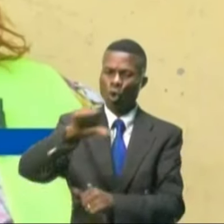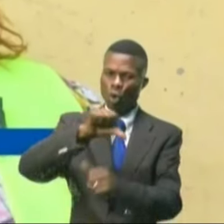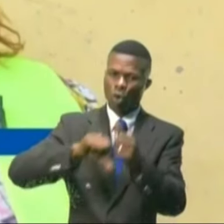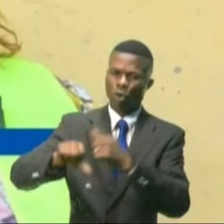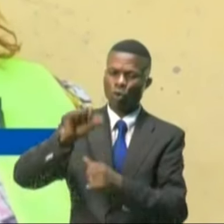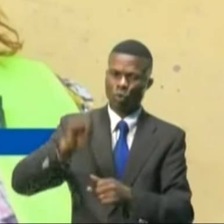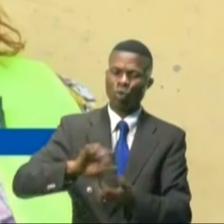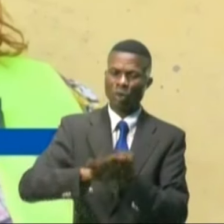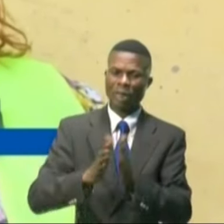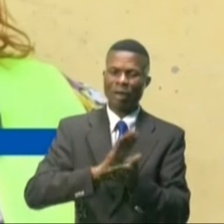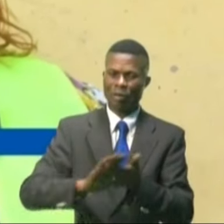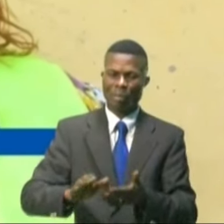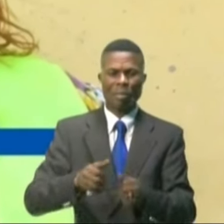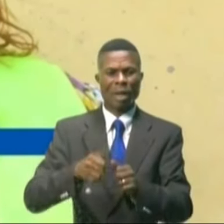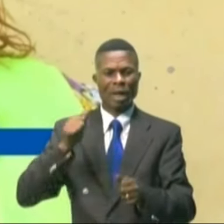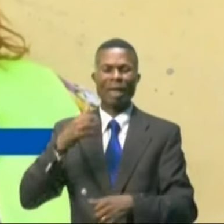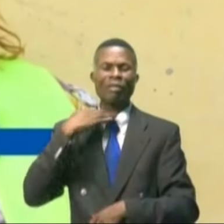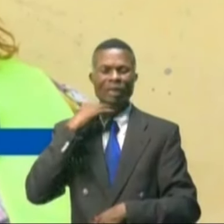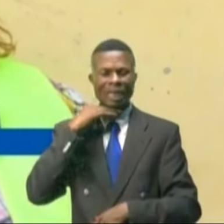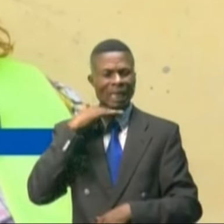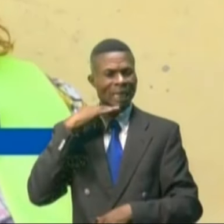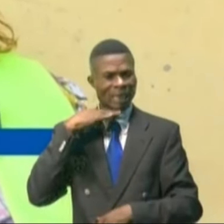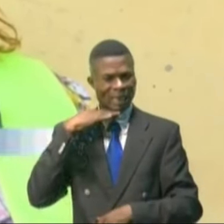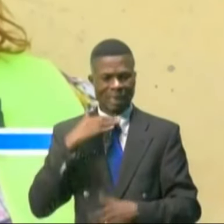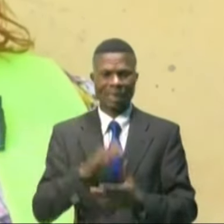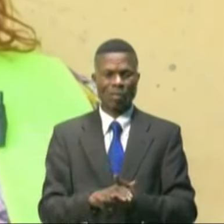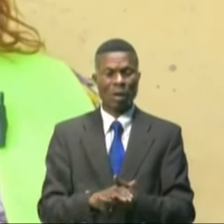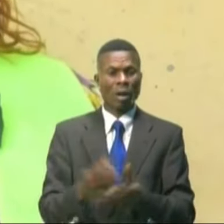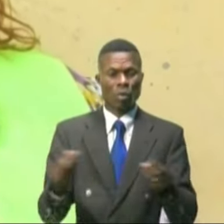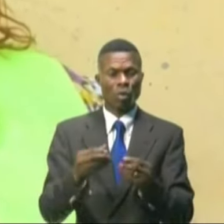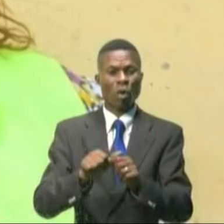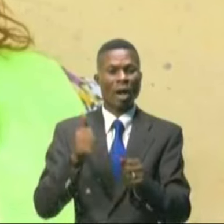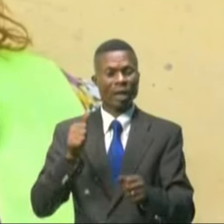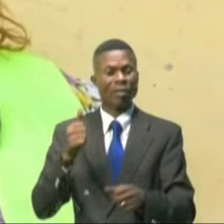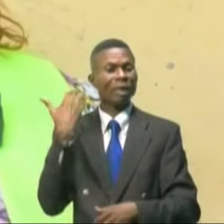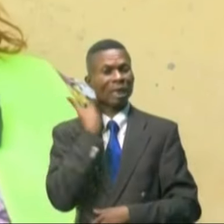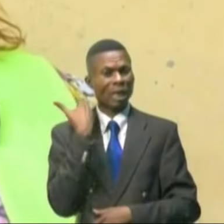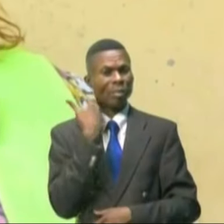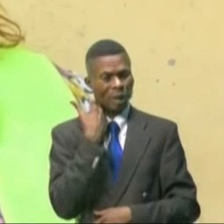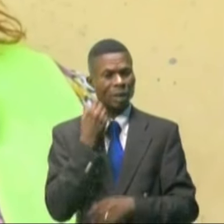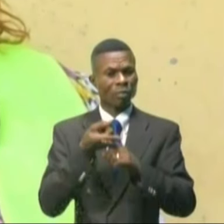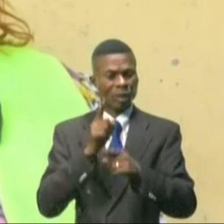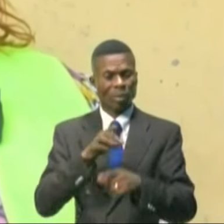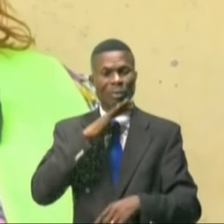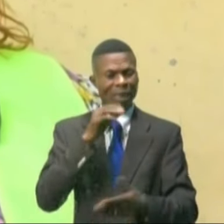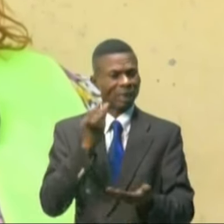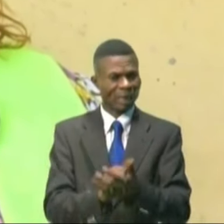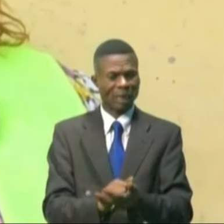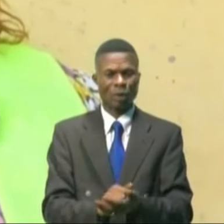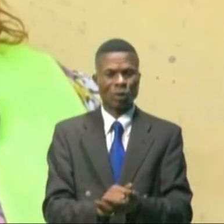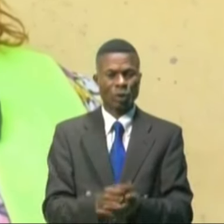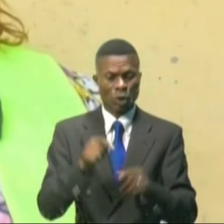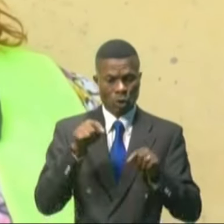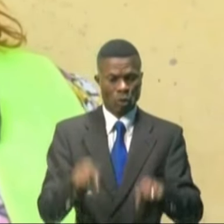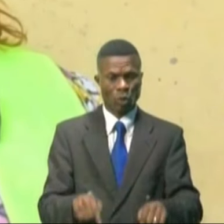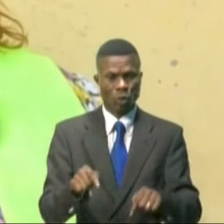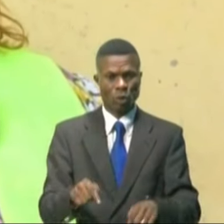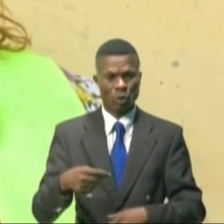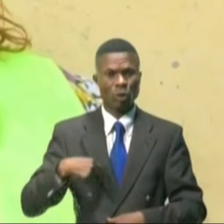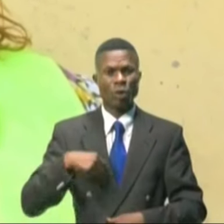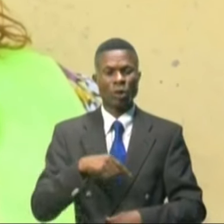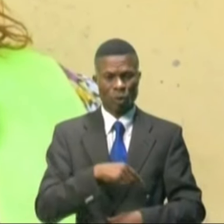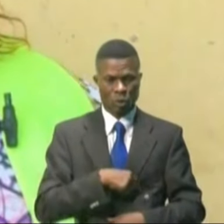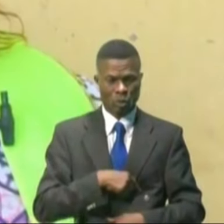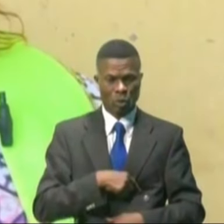Vu l'ampleur des maladies infectieuses propagées par l'insalubrité, aujourd'hui, nous lançons un